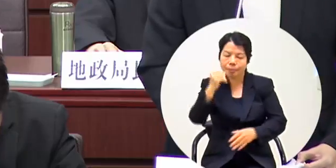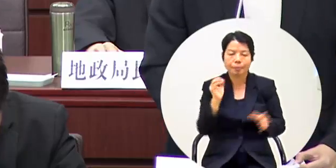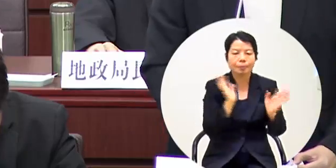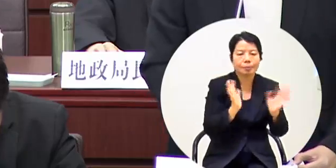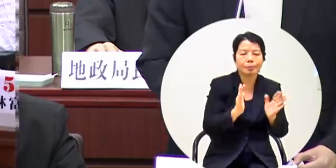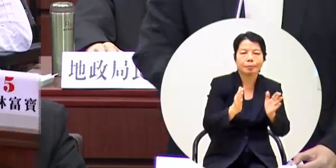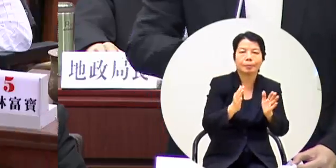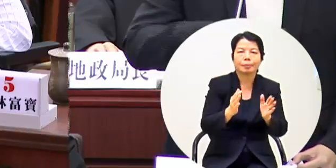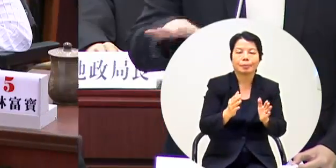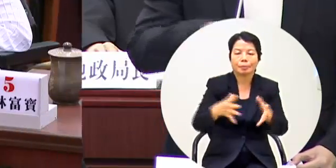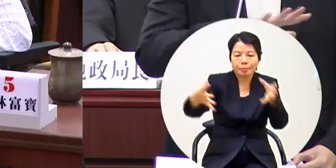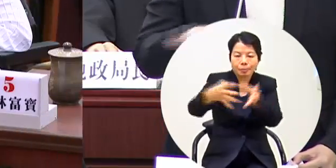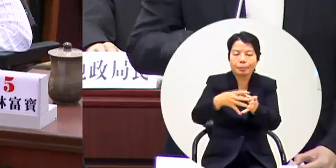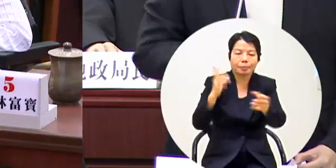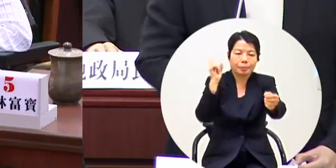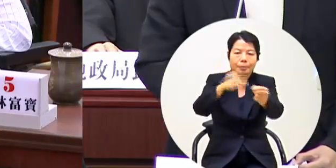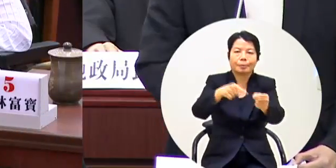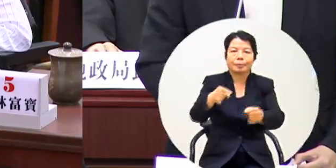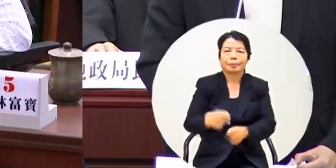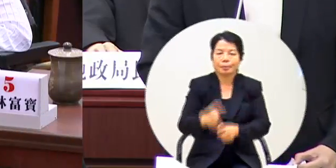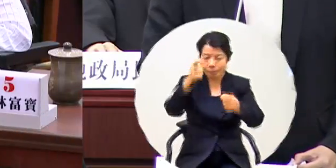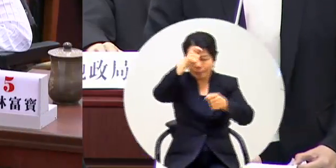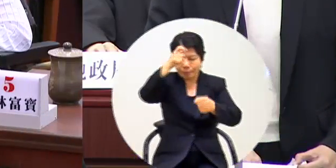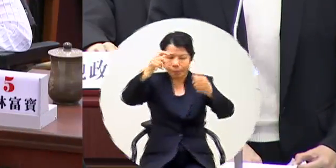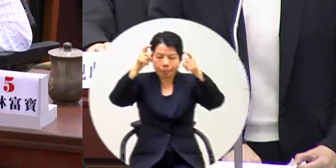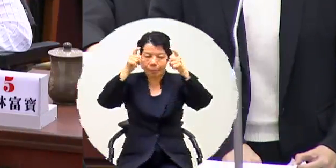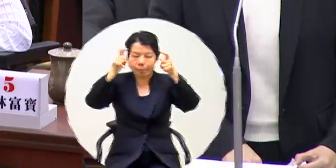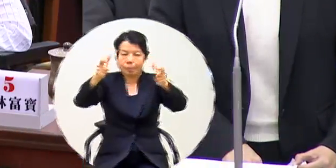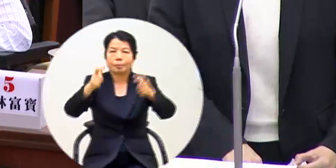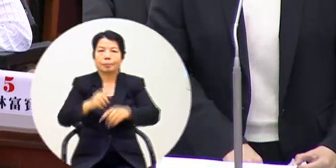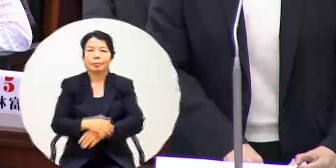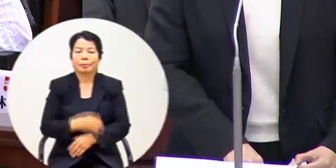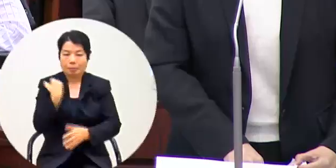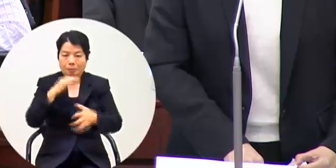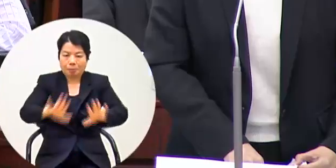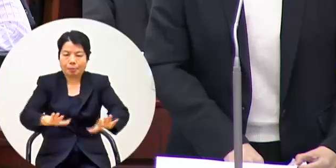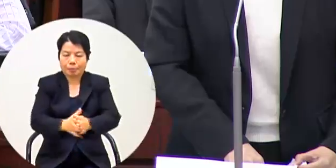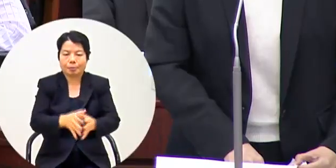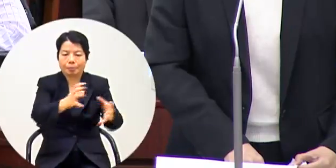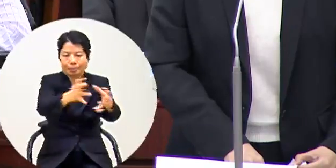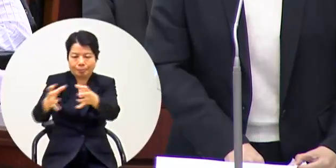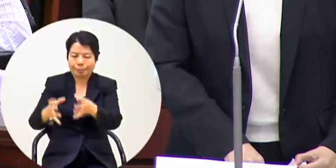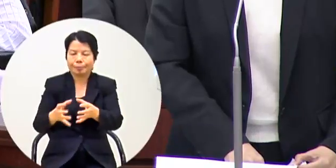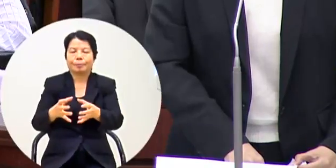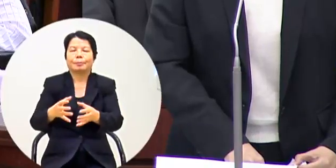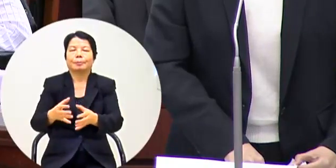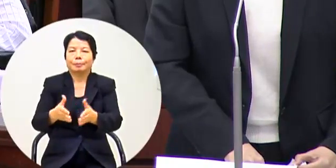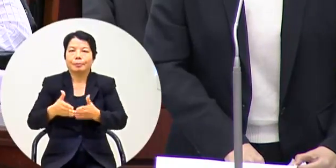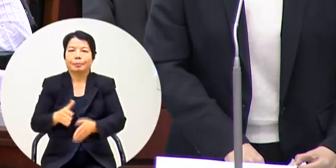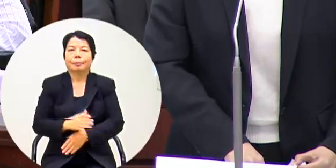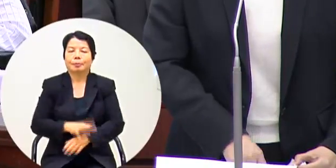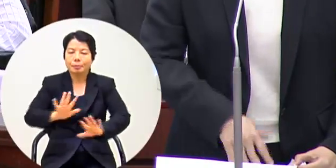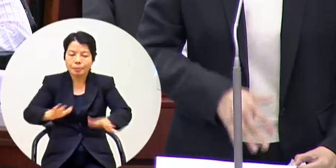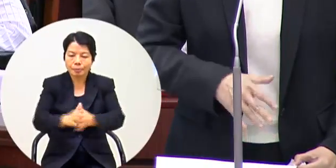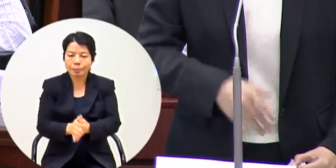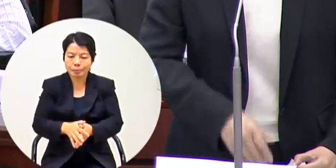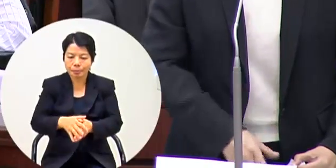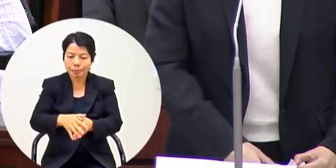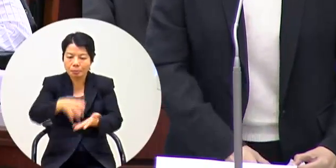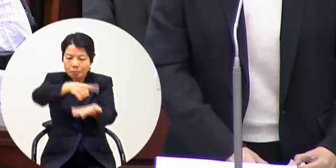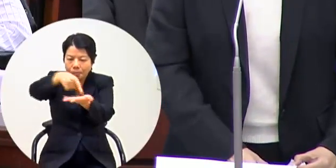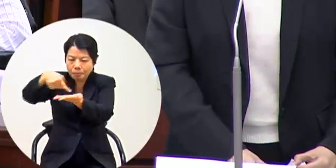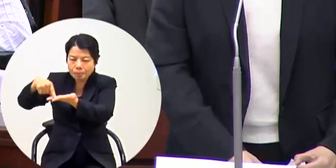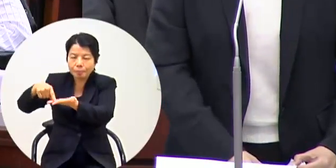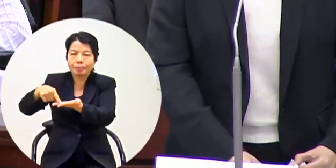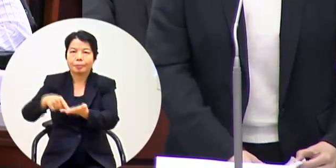在高雄可以广步推动的。那我们现在也在盘整相关的所谓的低度意